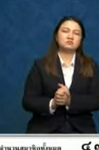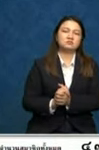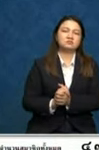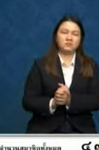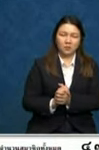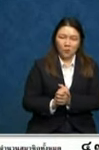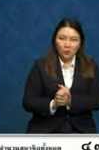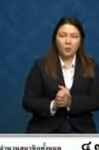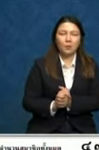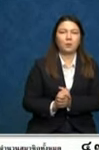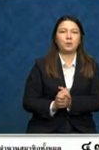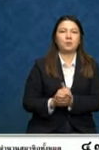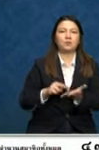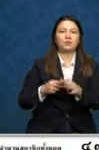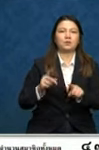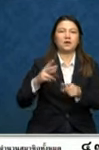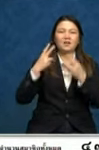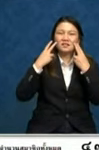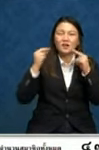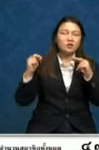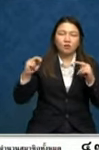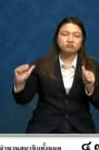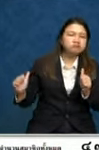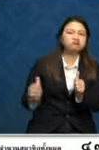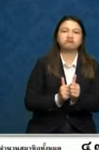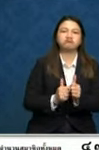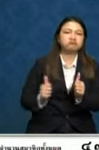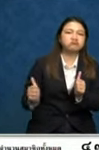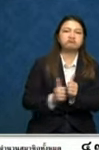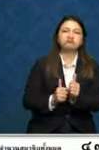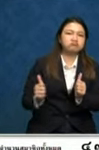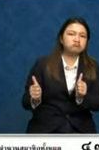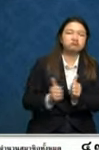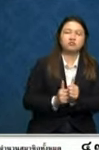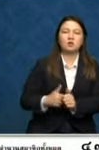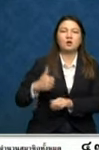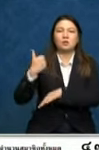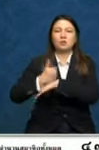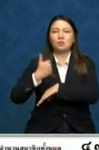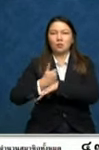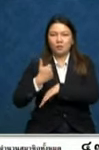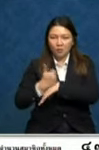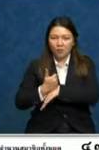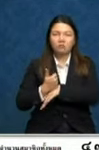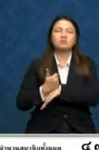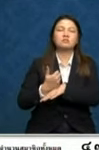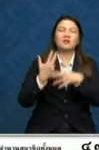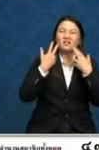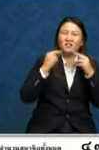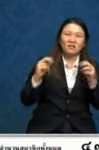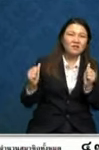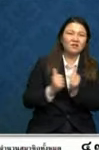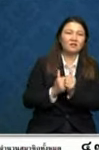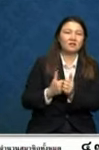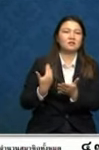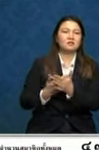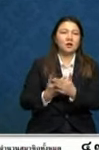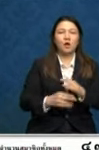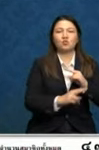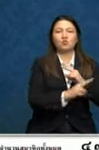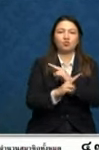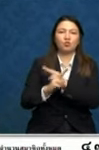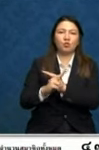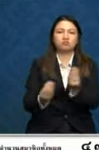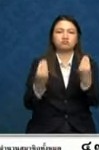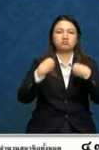ไปที่ไหนก็ตำแหน่งนายกก็ไปด้วยกันนี่แหละครับผู้อำนวยการกลบน.เบิกเงินได้2ทางท่านประธาน